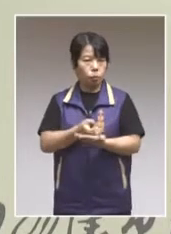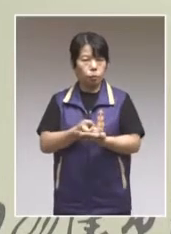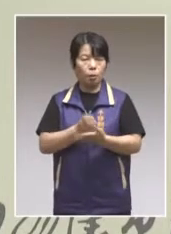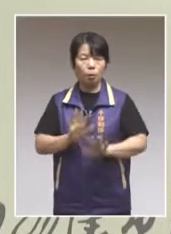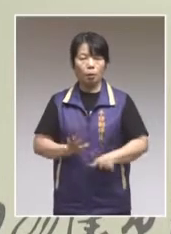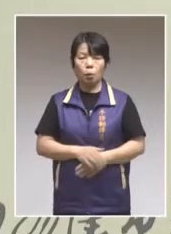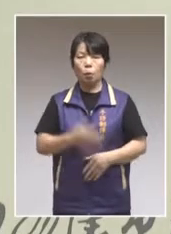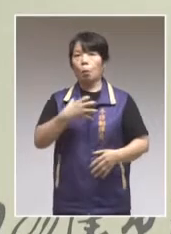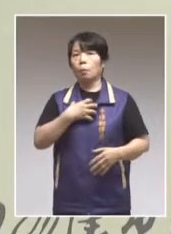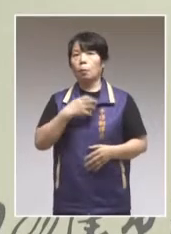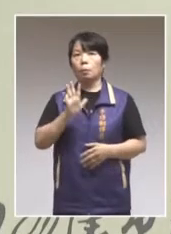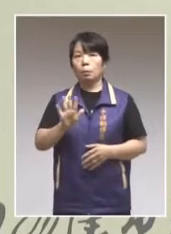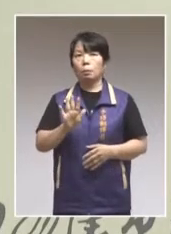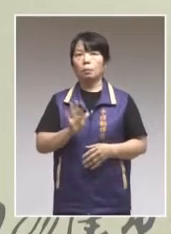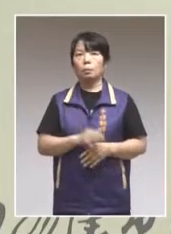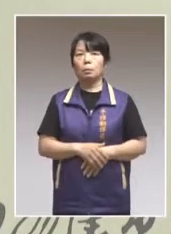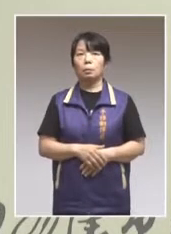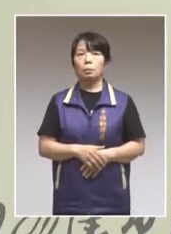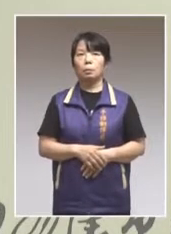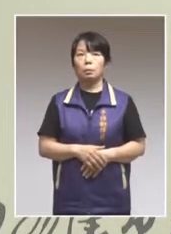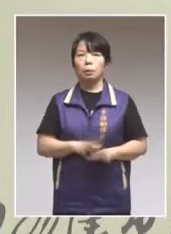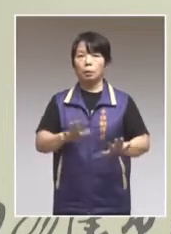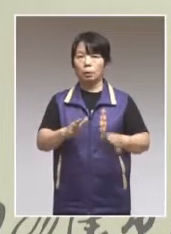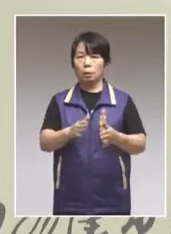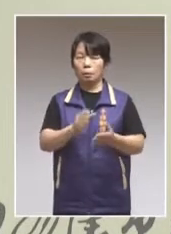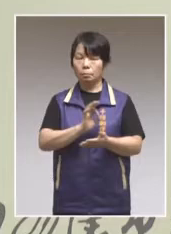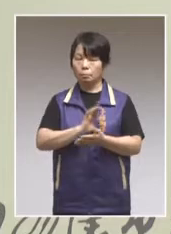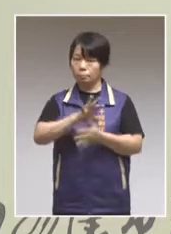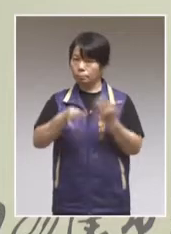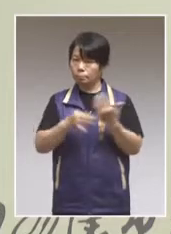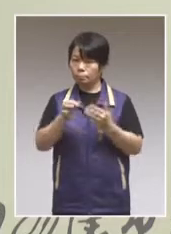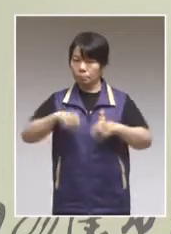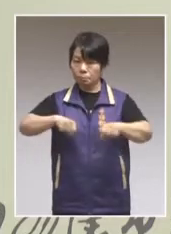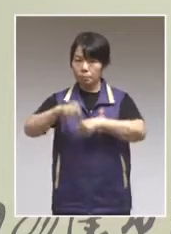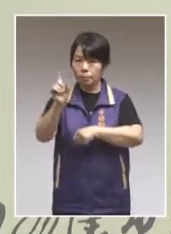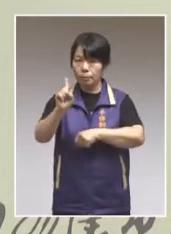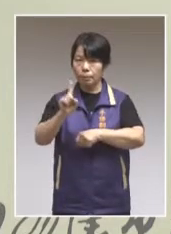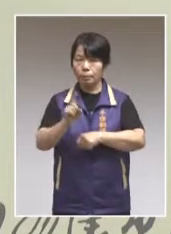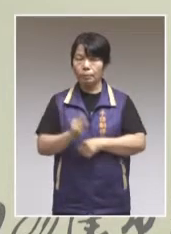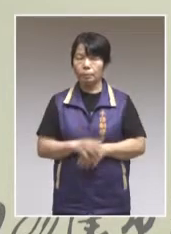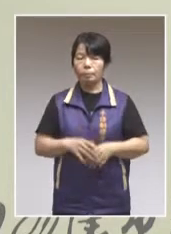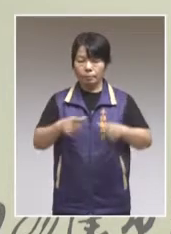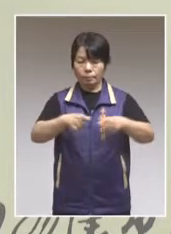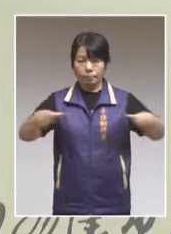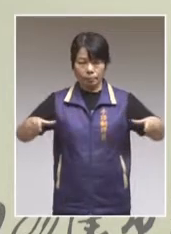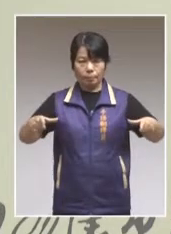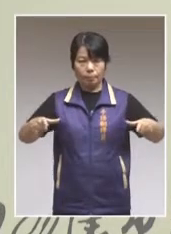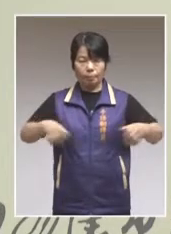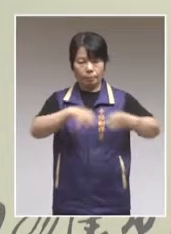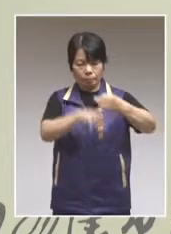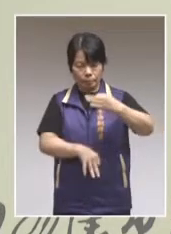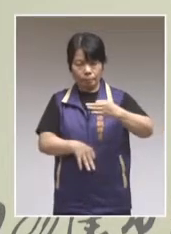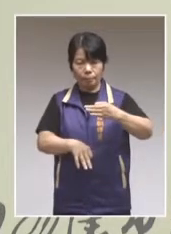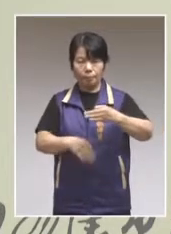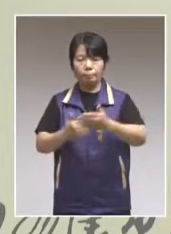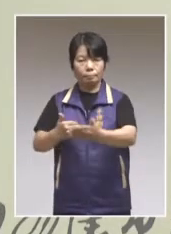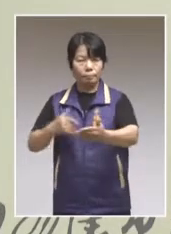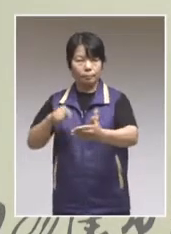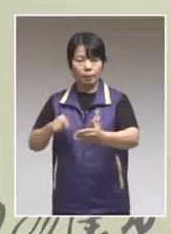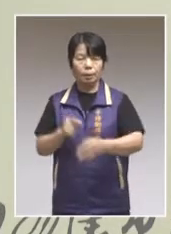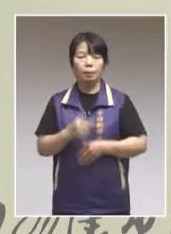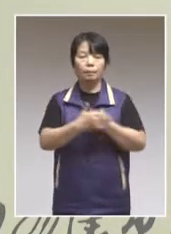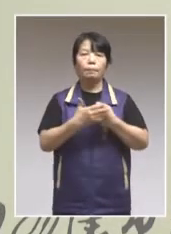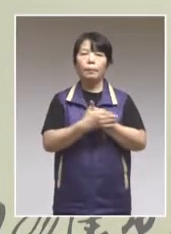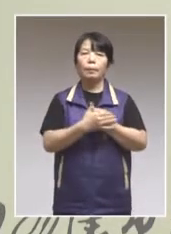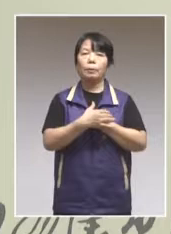有风险我们就会采取一个比较扩大的一个狂烈隔离的方式，来确保学童的